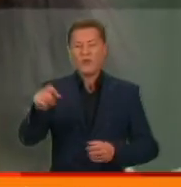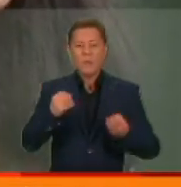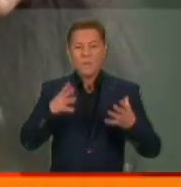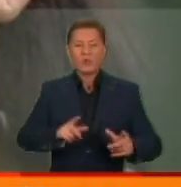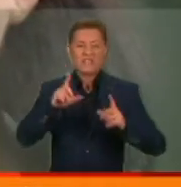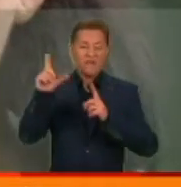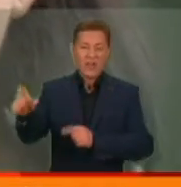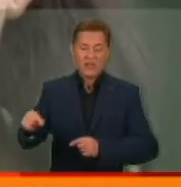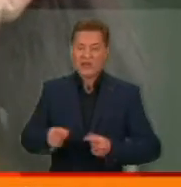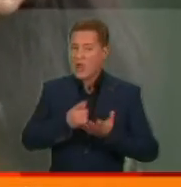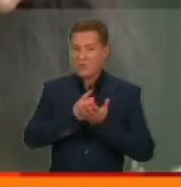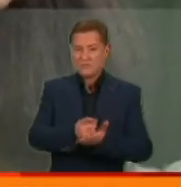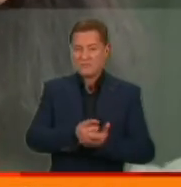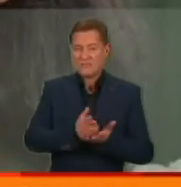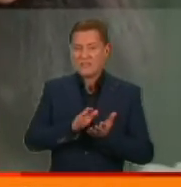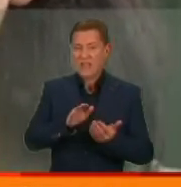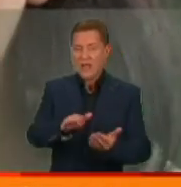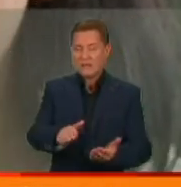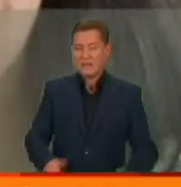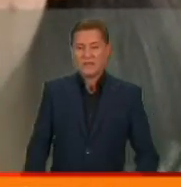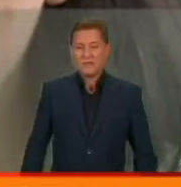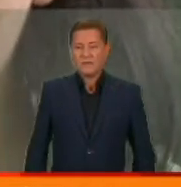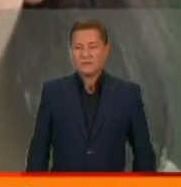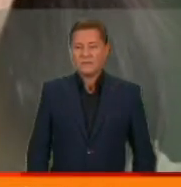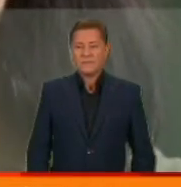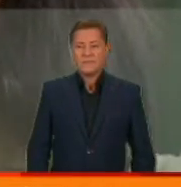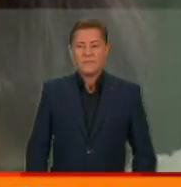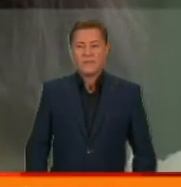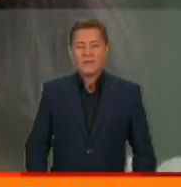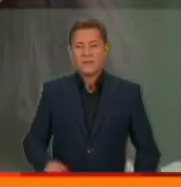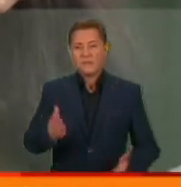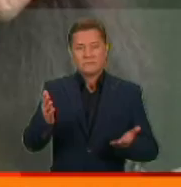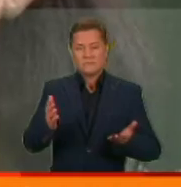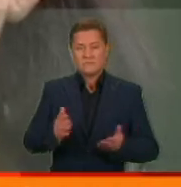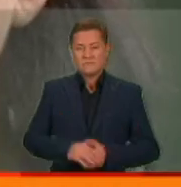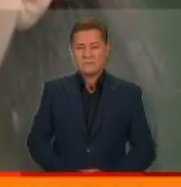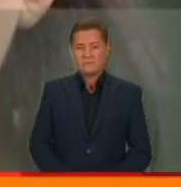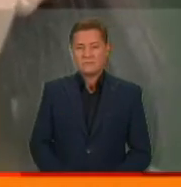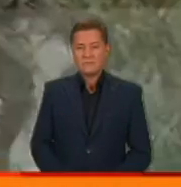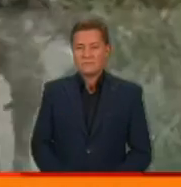там танк на території цієї станції, стріляють. Знаючи, що ми зможемо туди стріляти.